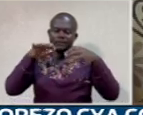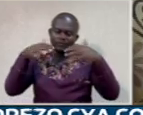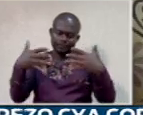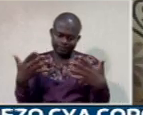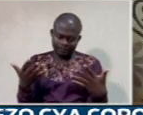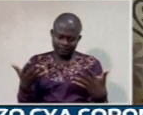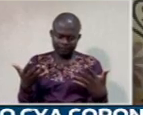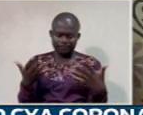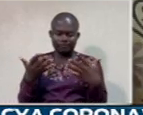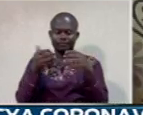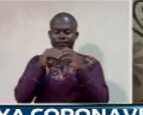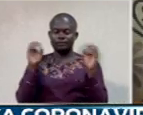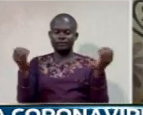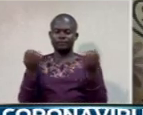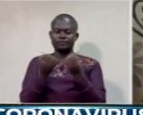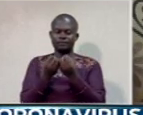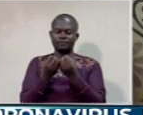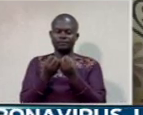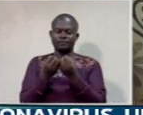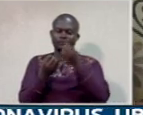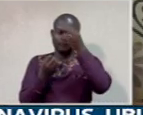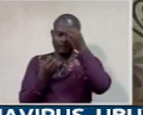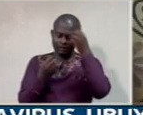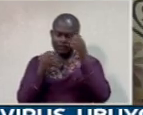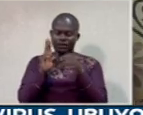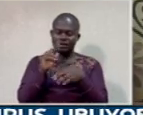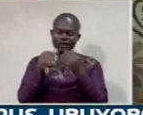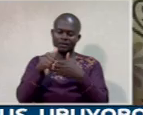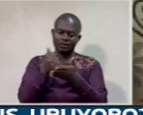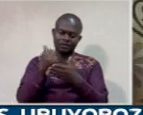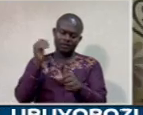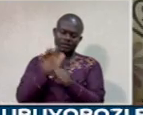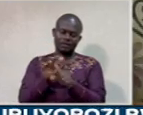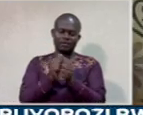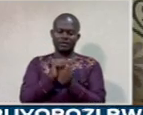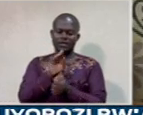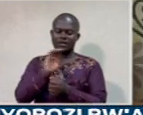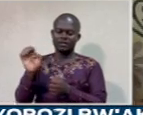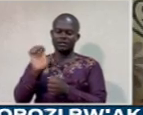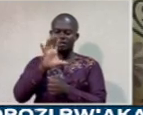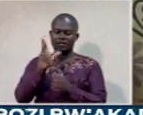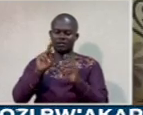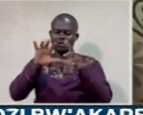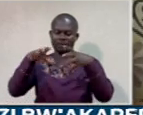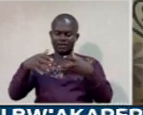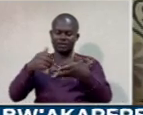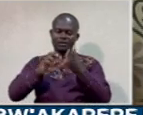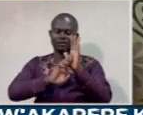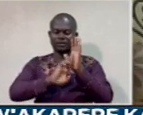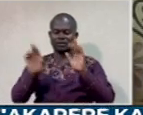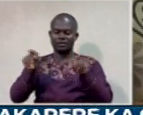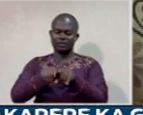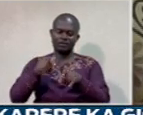uyu muryango wa UN uradufasha cyane na East African Community nayo yari ihagarariwe